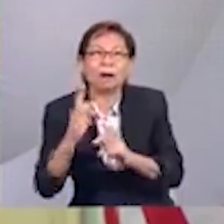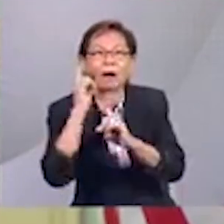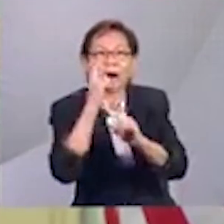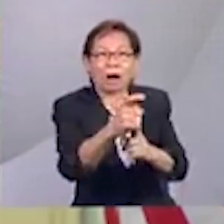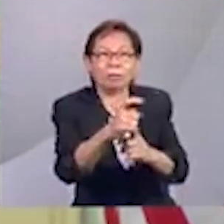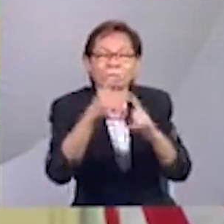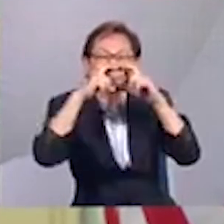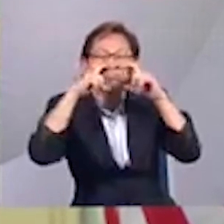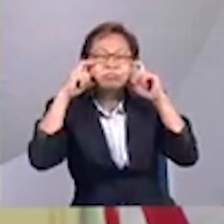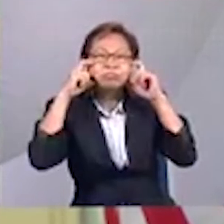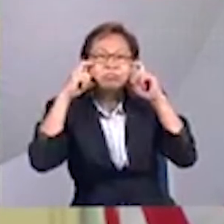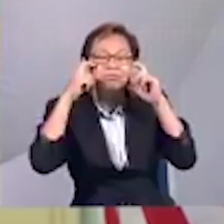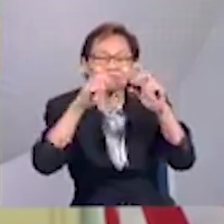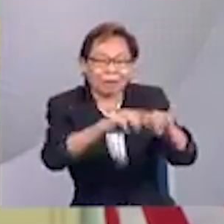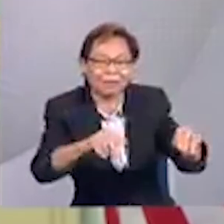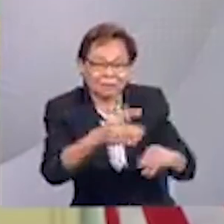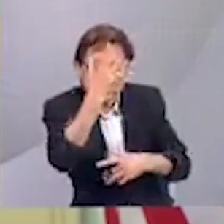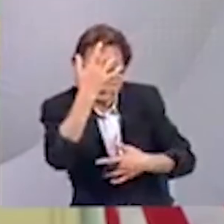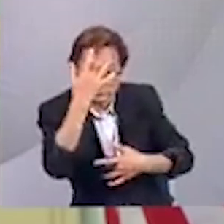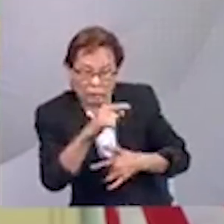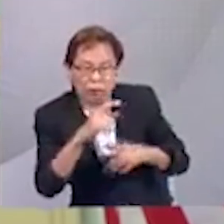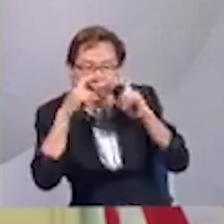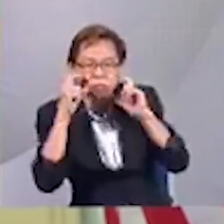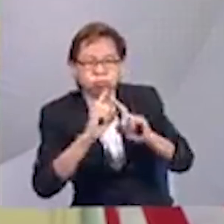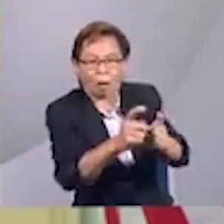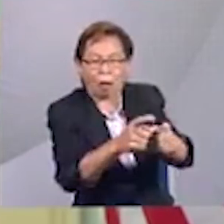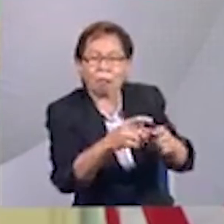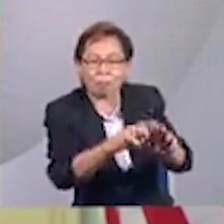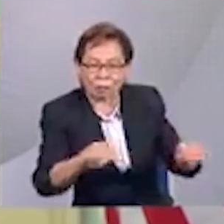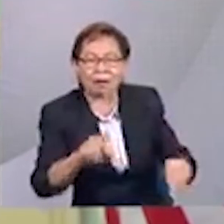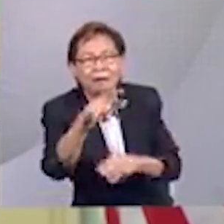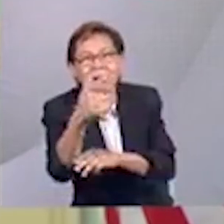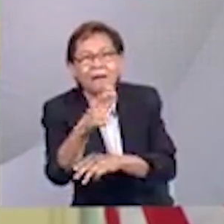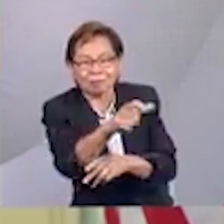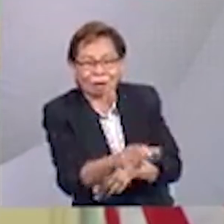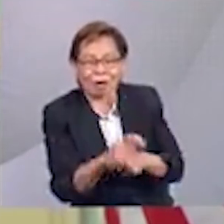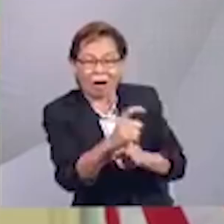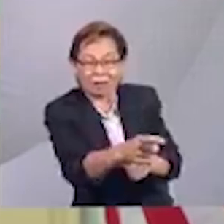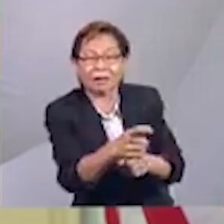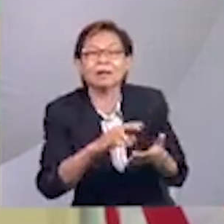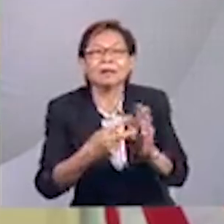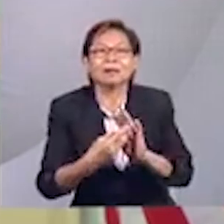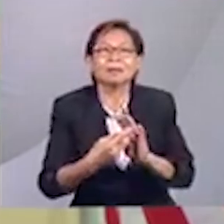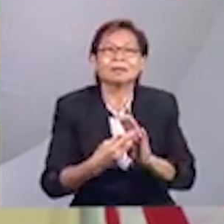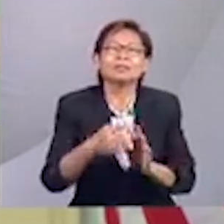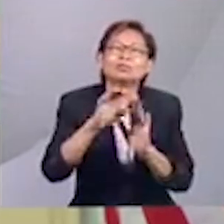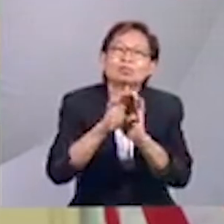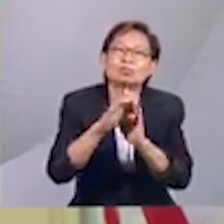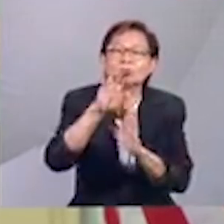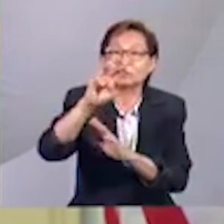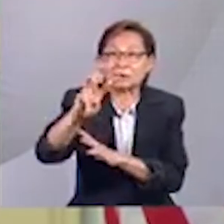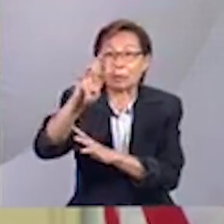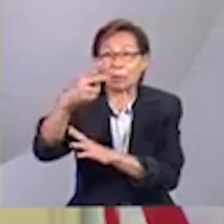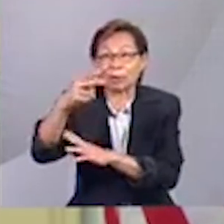bekalkan kepada pelajar tersebut, ya, pelajar yang bergejala ini, pelitup muka. Dalam konteks lain, seperti mana yang kita tahu,